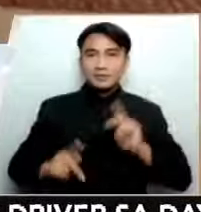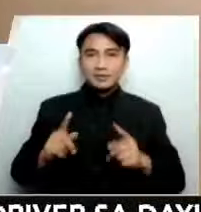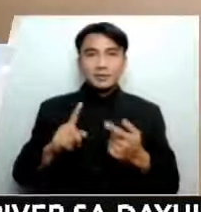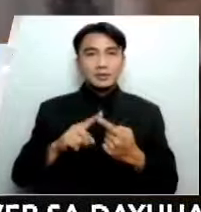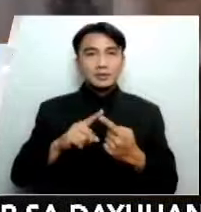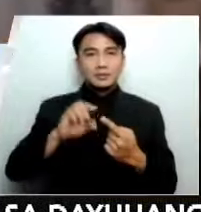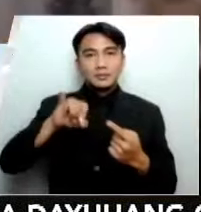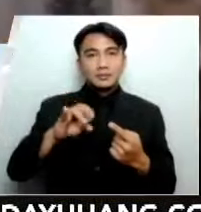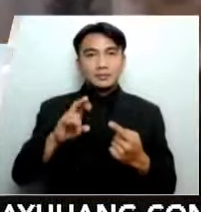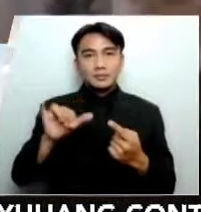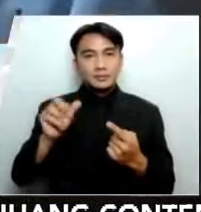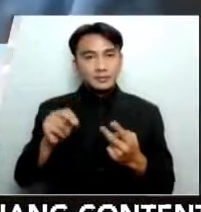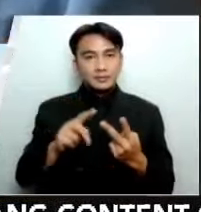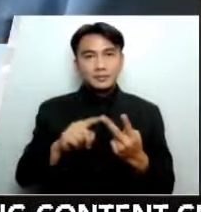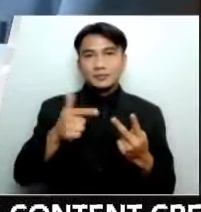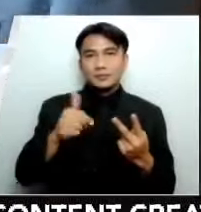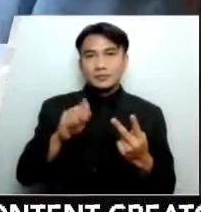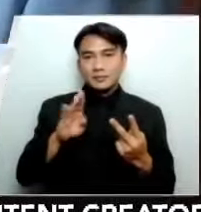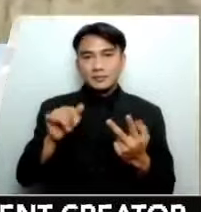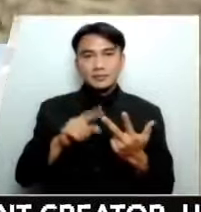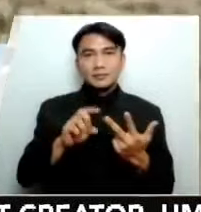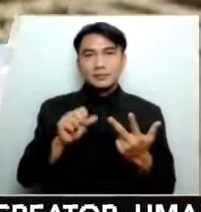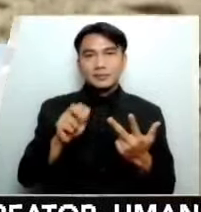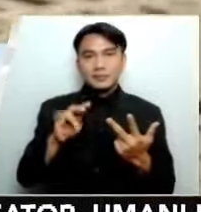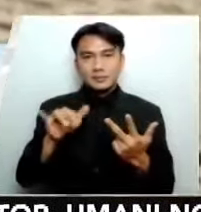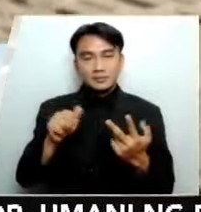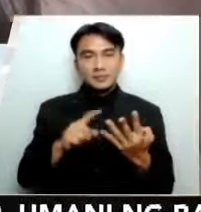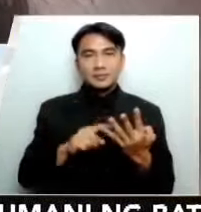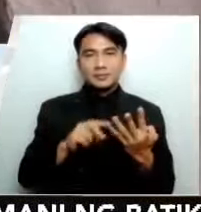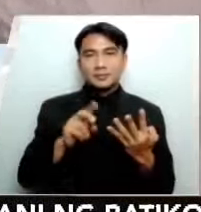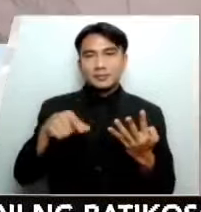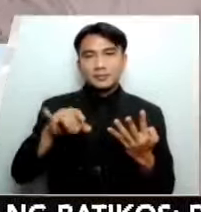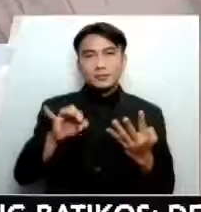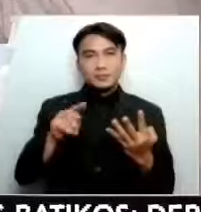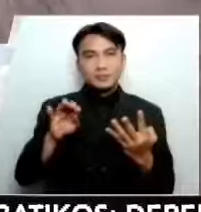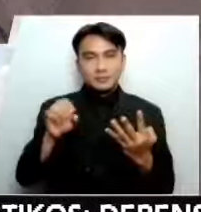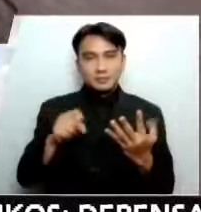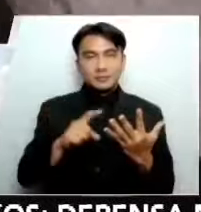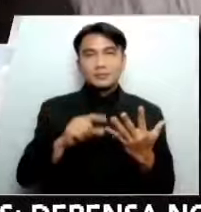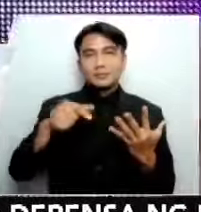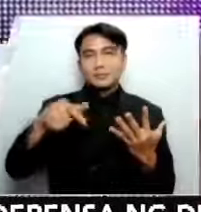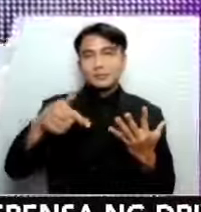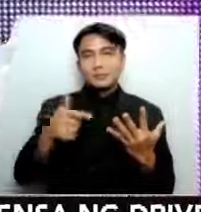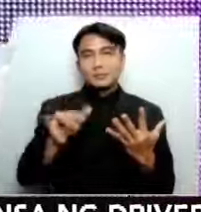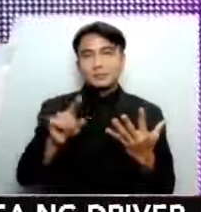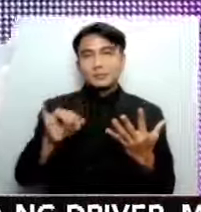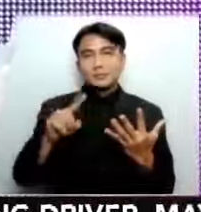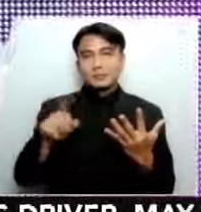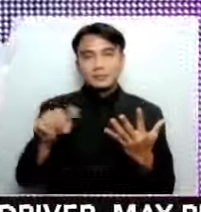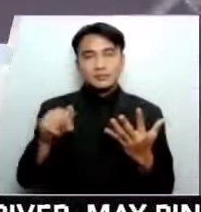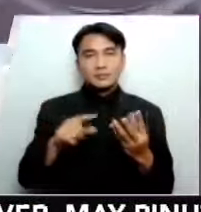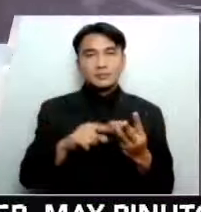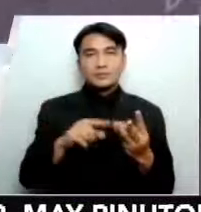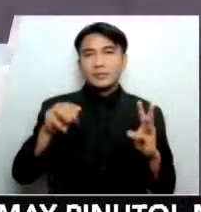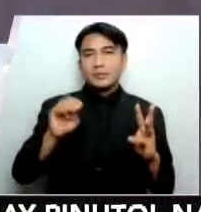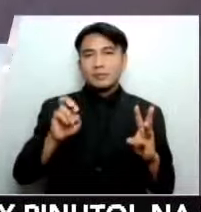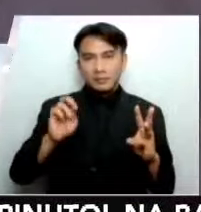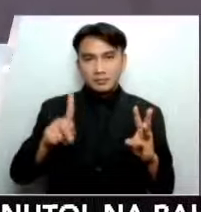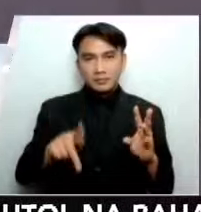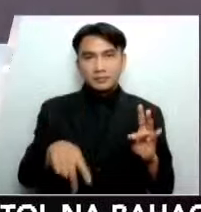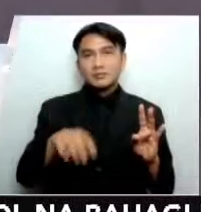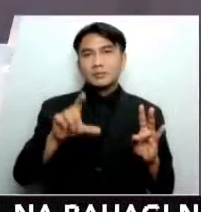Gabby Garcia, Sanya Lopez, Mikey Quintos, Glyza Di Castro, Chanti ng Lapilos, Mark Bautista, Christian